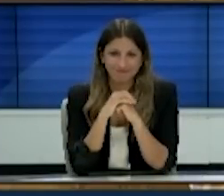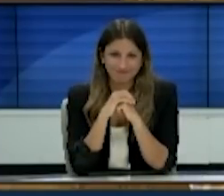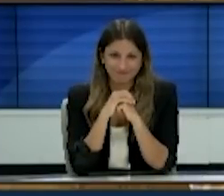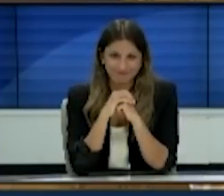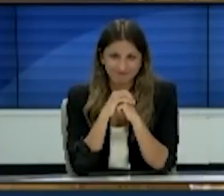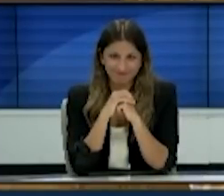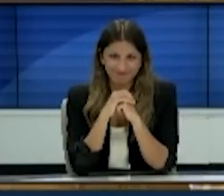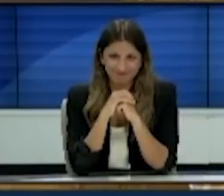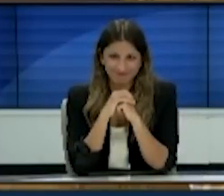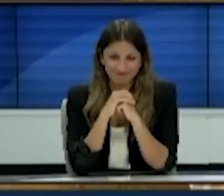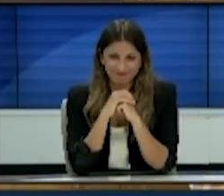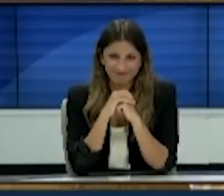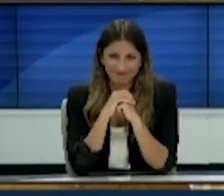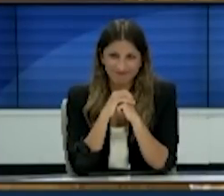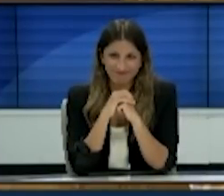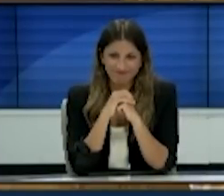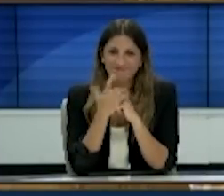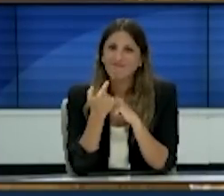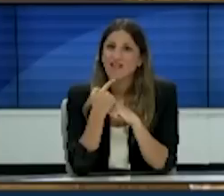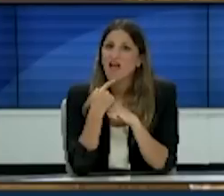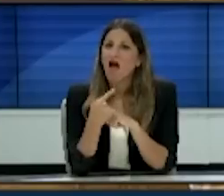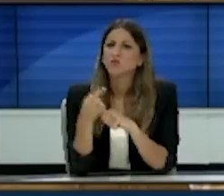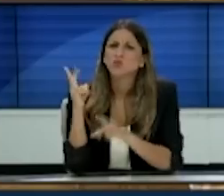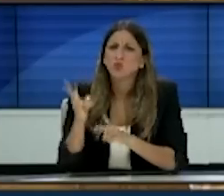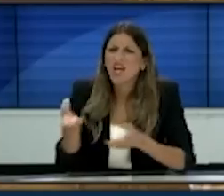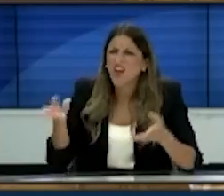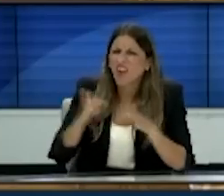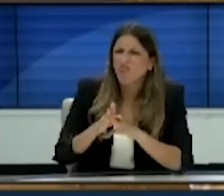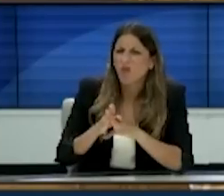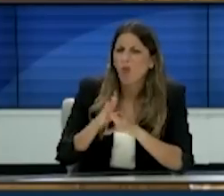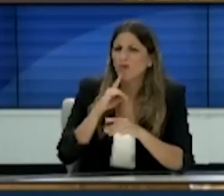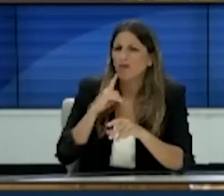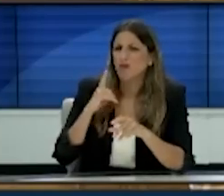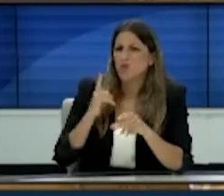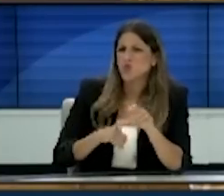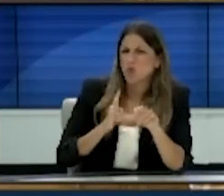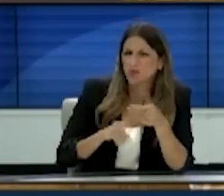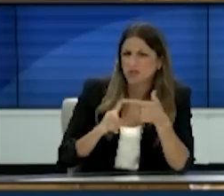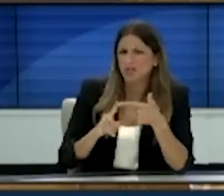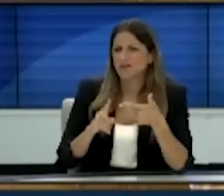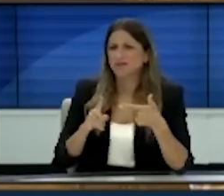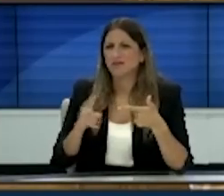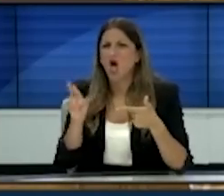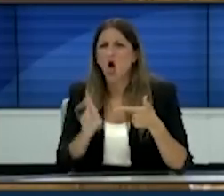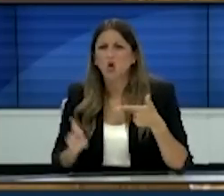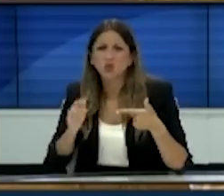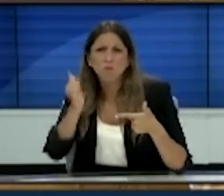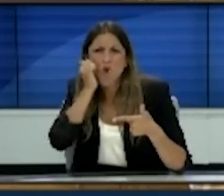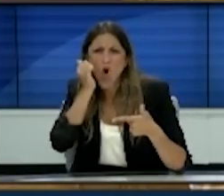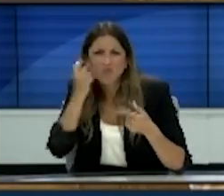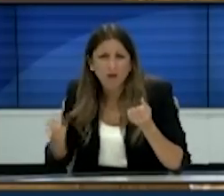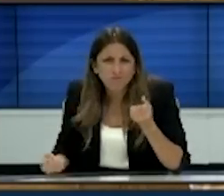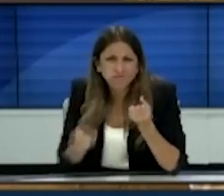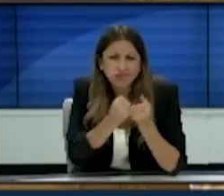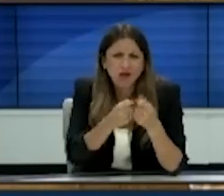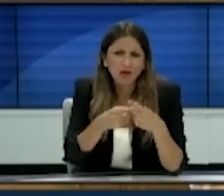Με χαρακτηρισμούς όπως κρυπτοκομμουνιστές, πράκτορες της Μόσχας και άλλα σχετικά.